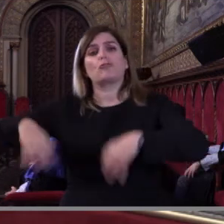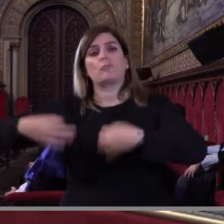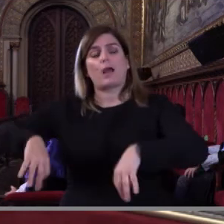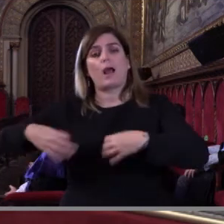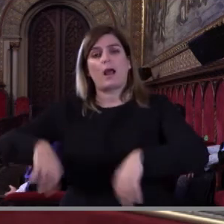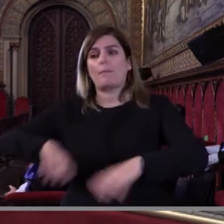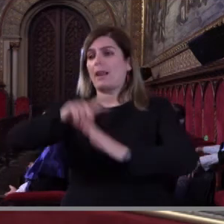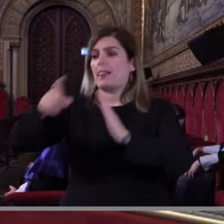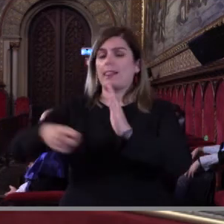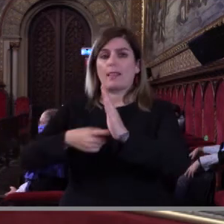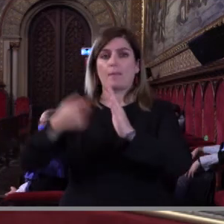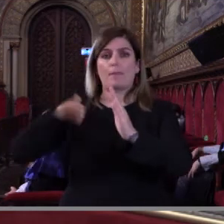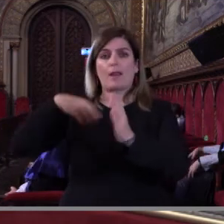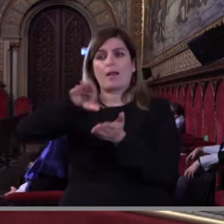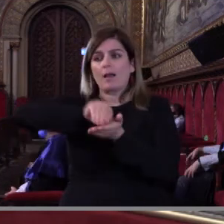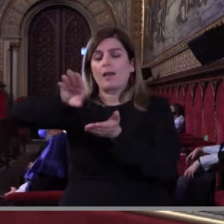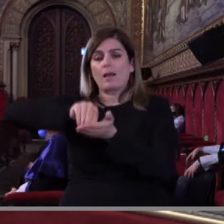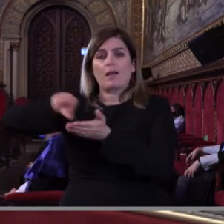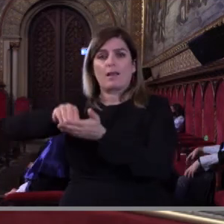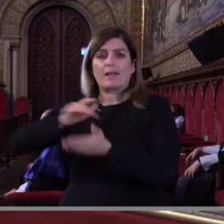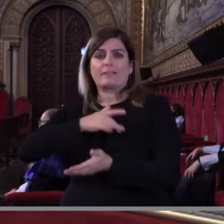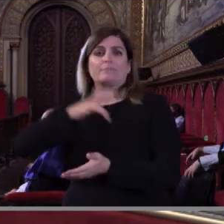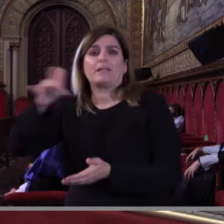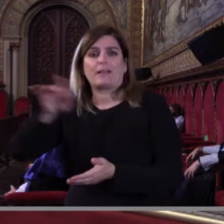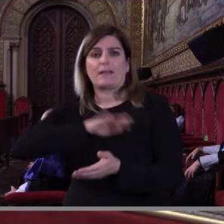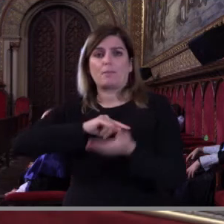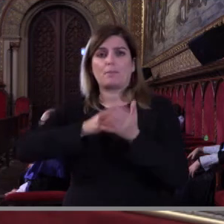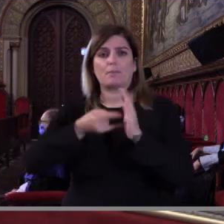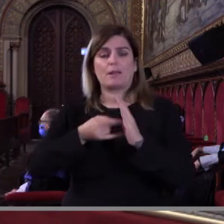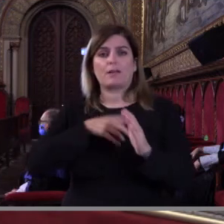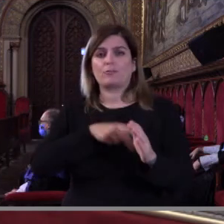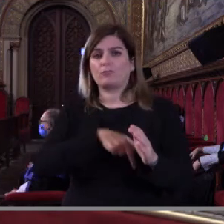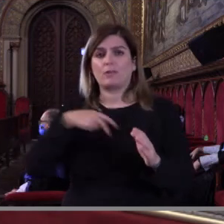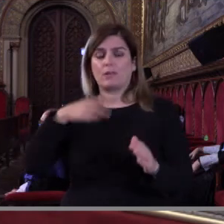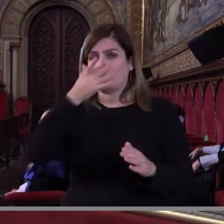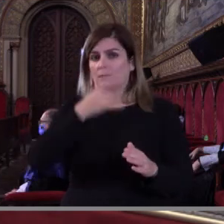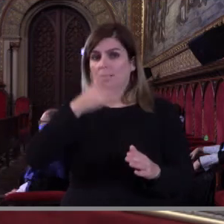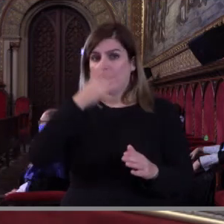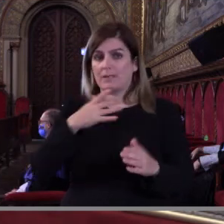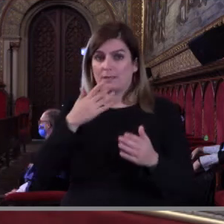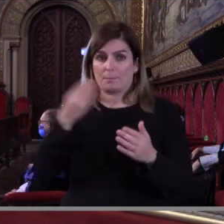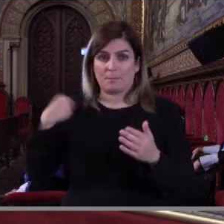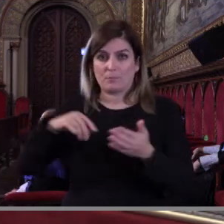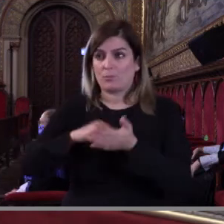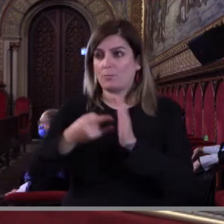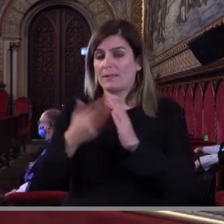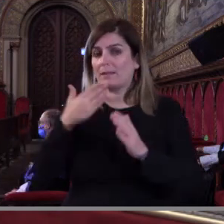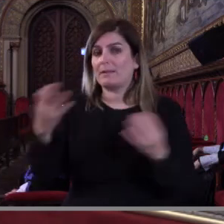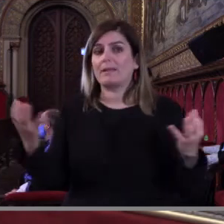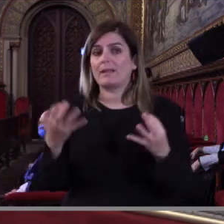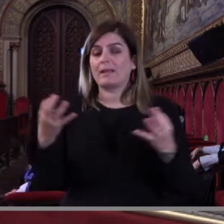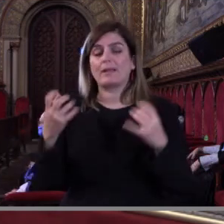aquesta llei que recull l'esperit del Pla Nacional de la Societat del Coneixement i que demana un esforç